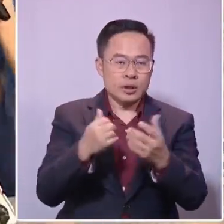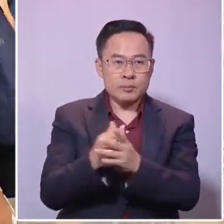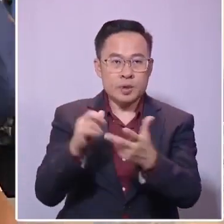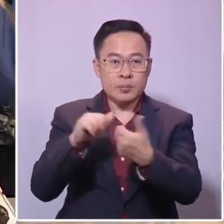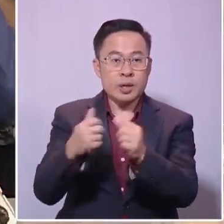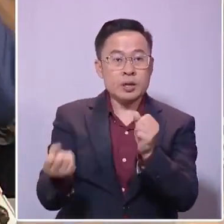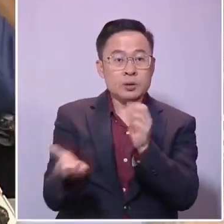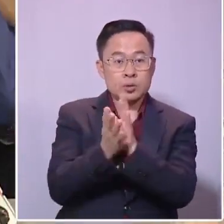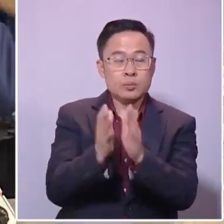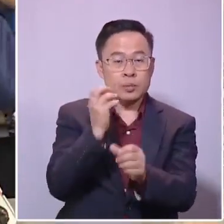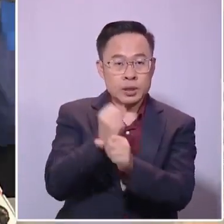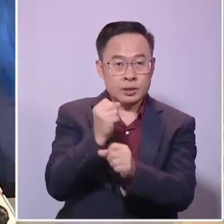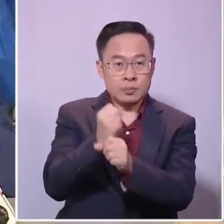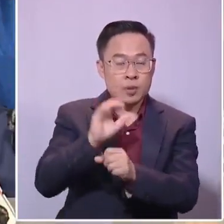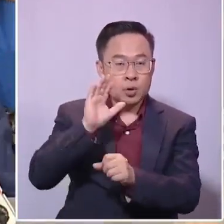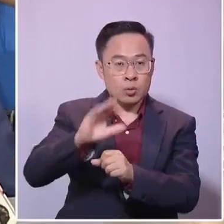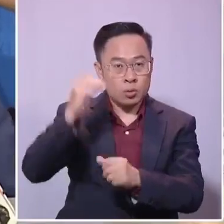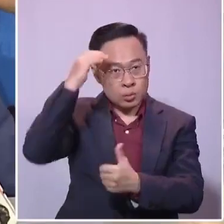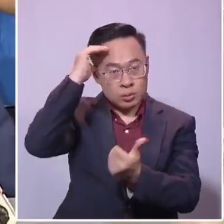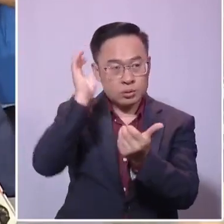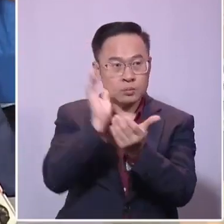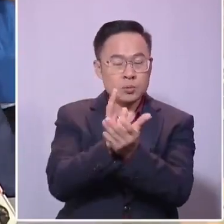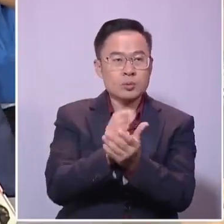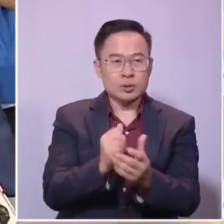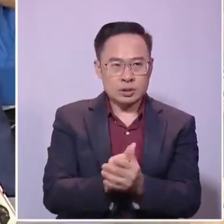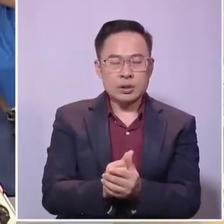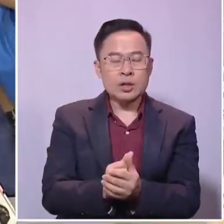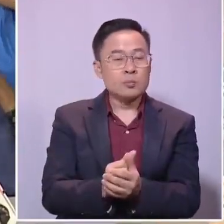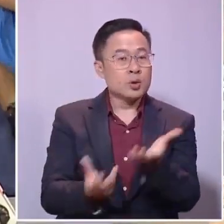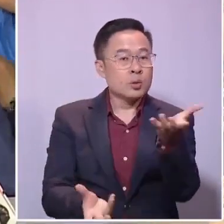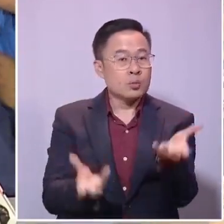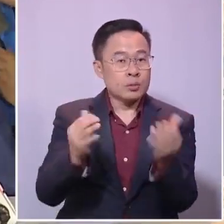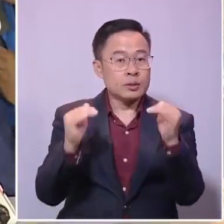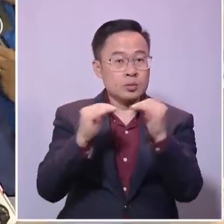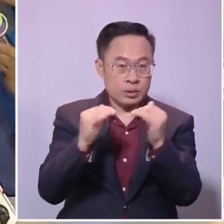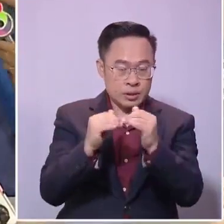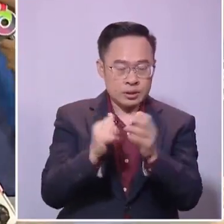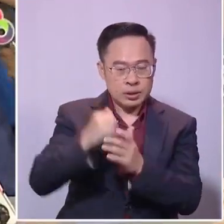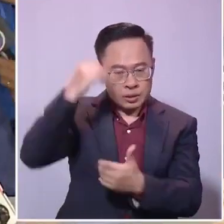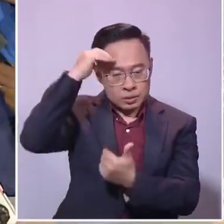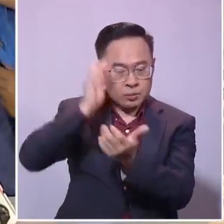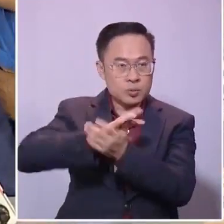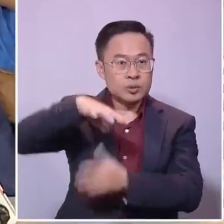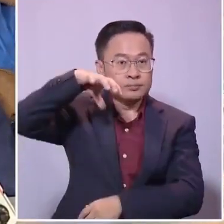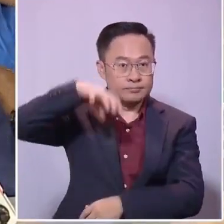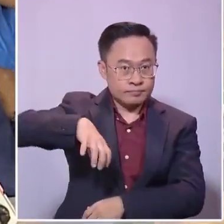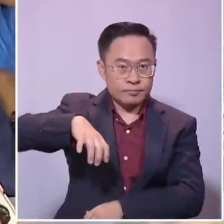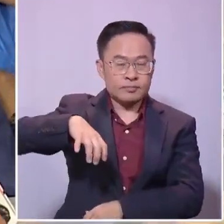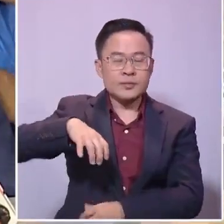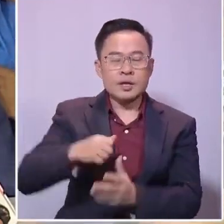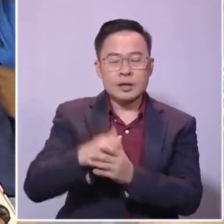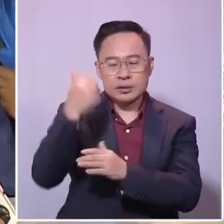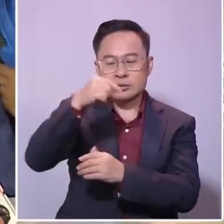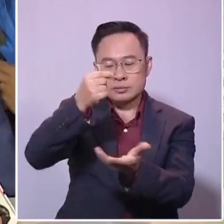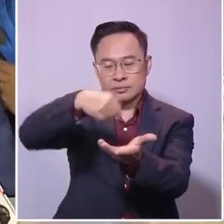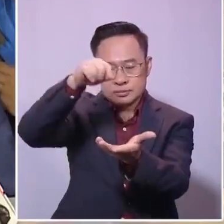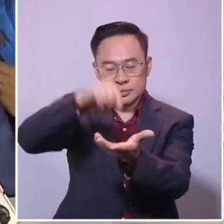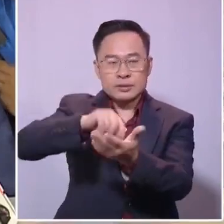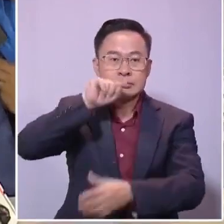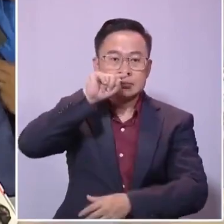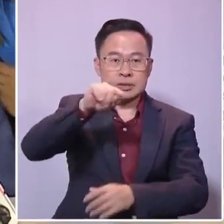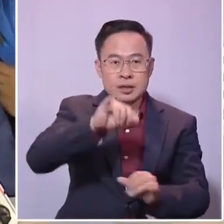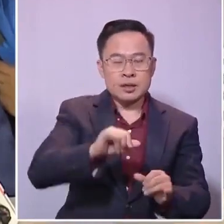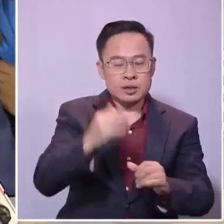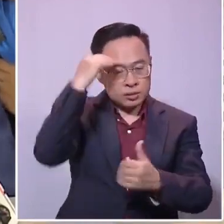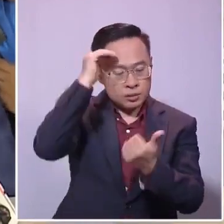เชื่อมั่นในการปฏิบัติหน้าที่ราชการและเป็นการอำนวยความยุติธรรมของสำนักงานตำรวจแห่งชาติด้วยอืมนะฮะก็